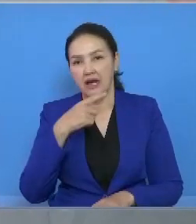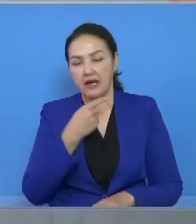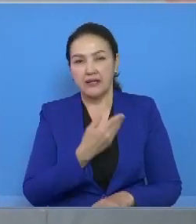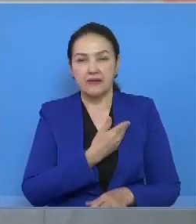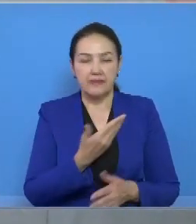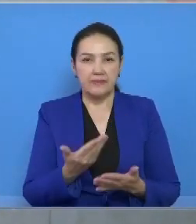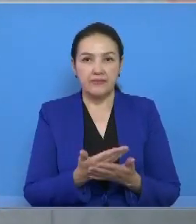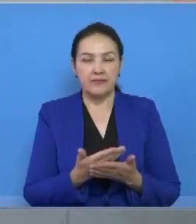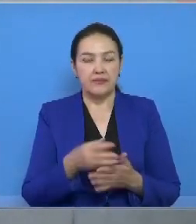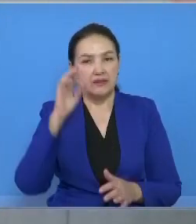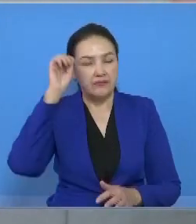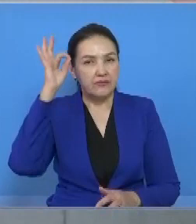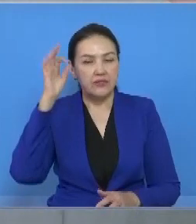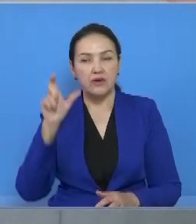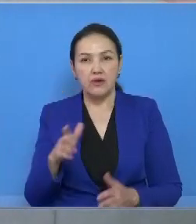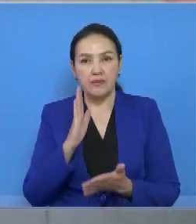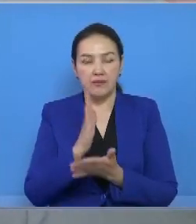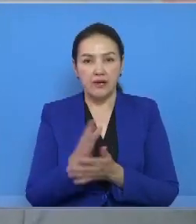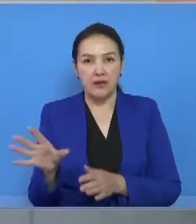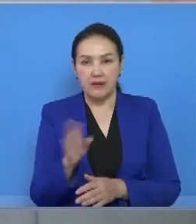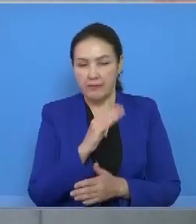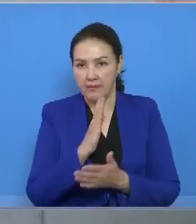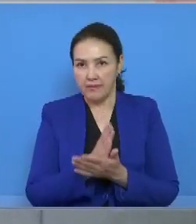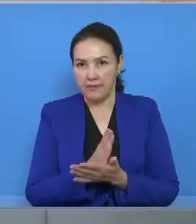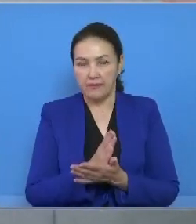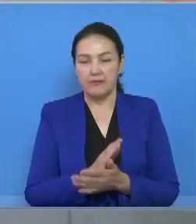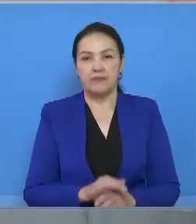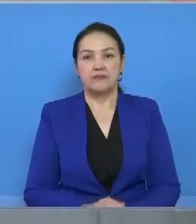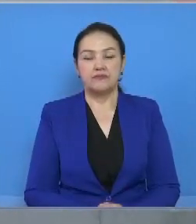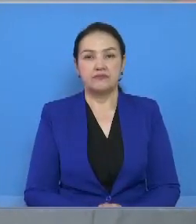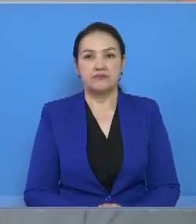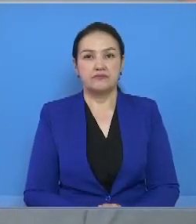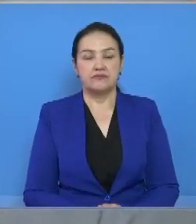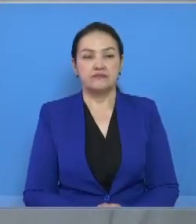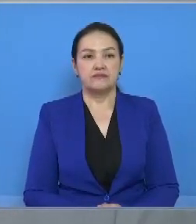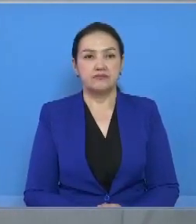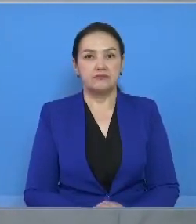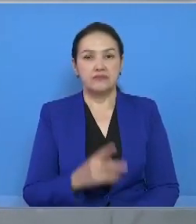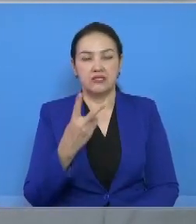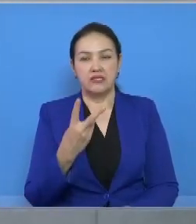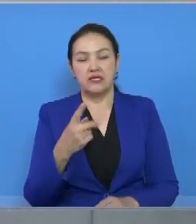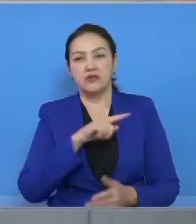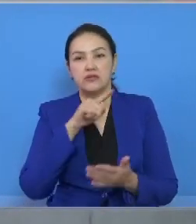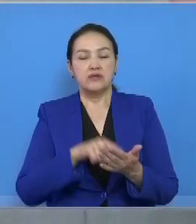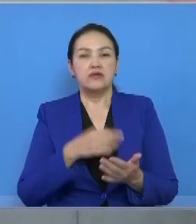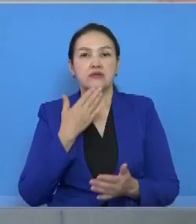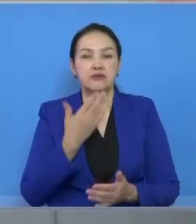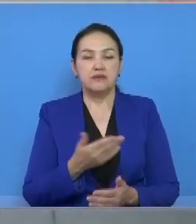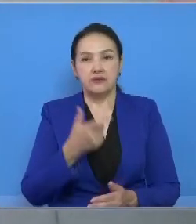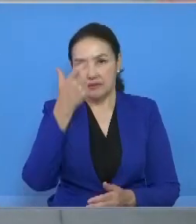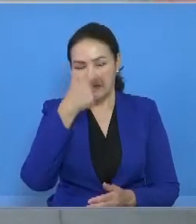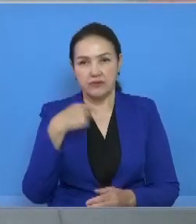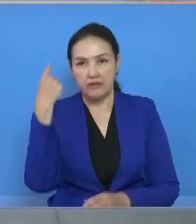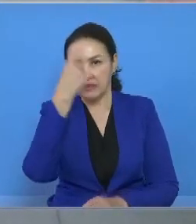сіз қандай бір психолог? Е, ауылыңызда бар ма? Барыңыз. Бір дегенде жаман деп айтпаймын. Бірақ сол психологқа екі сұрақ қойыңызшы. Сіз өзіңіздің